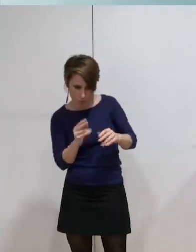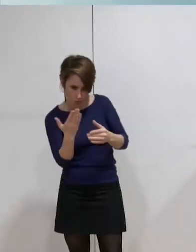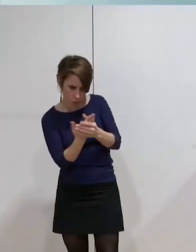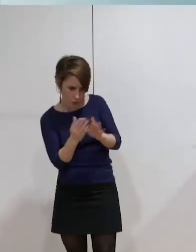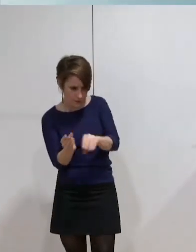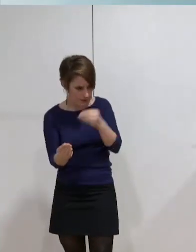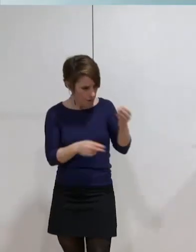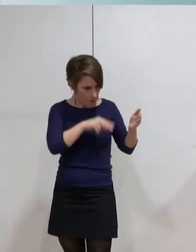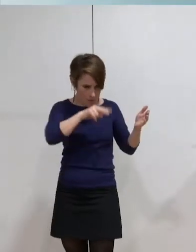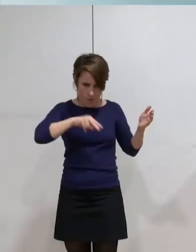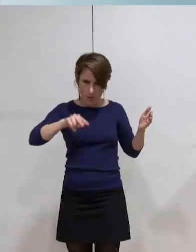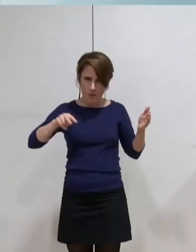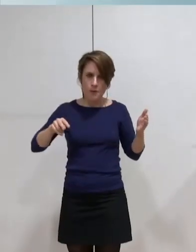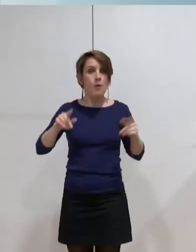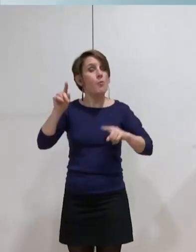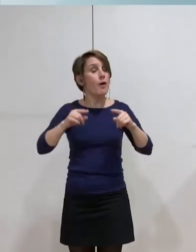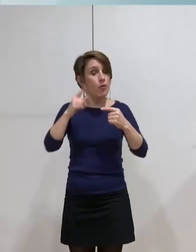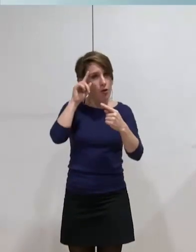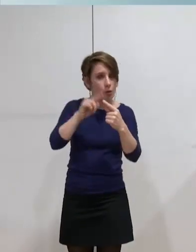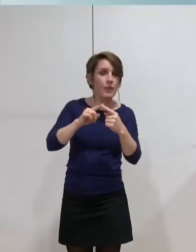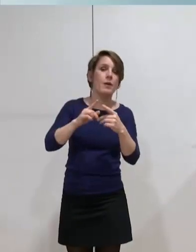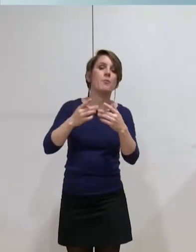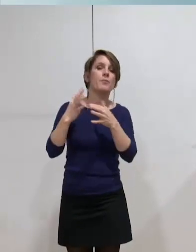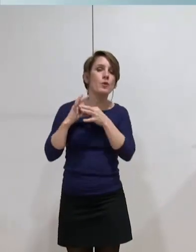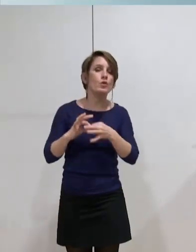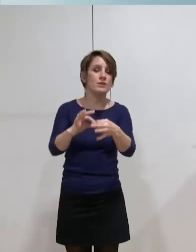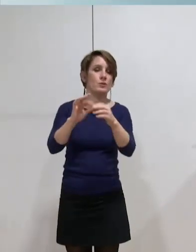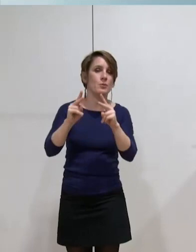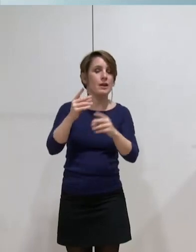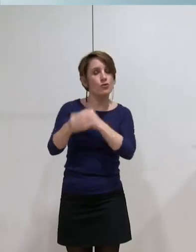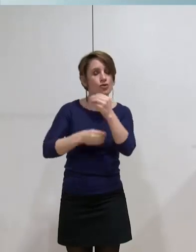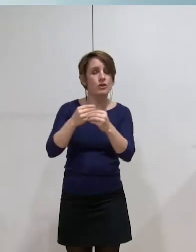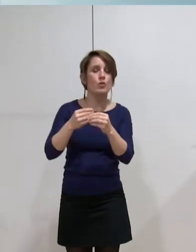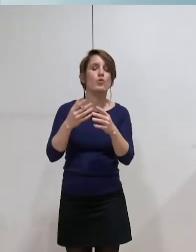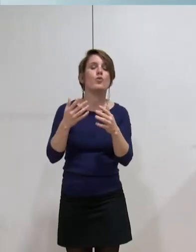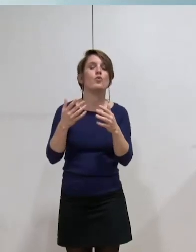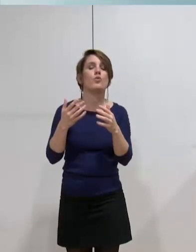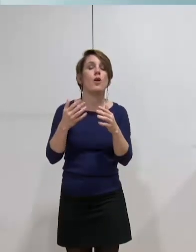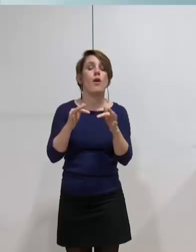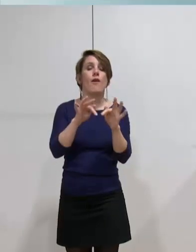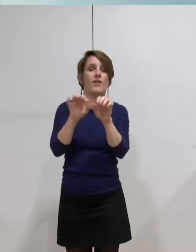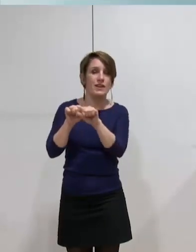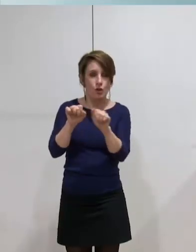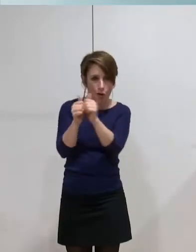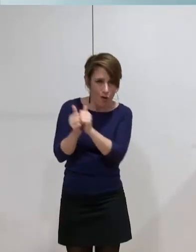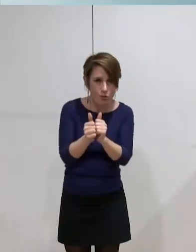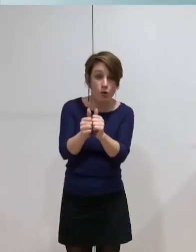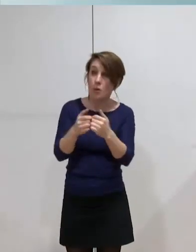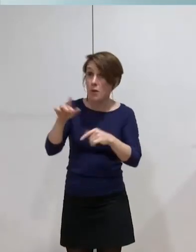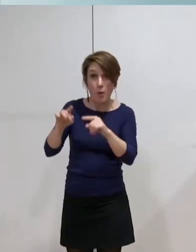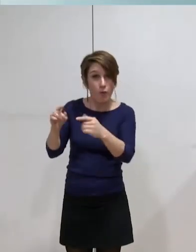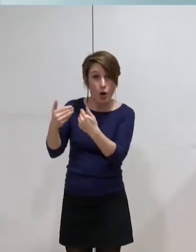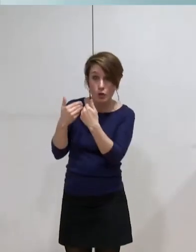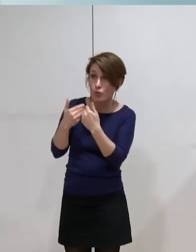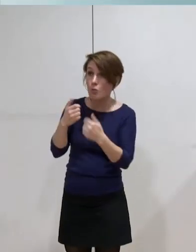que les demandes ne sont pas que des demandes de regroupement pédagogique ou de regroupement de fraterie de continuité pédagogique ou de regroupement de fraterie mais c'est des fois